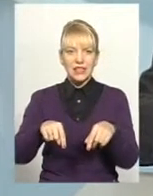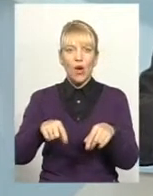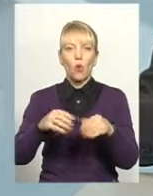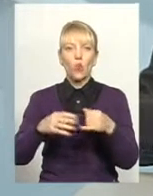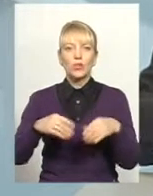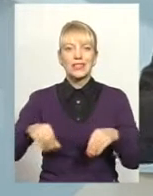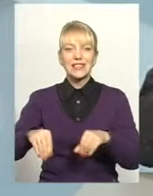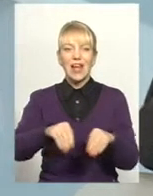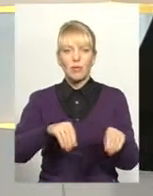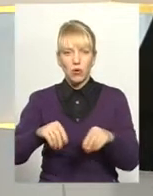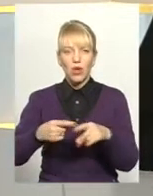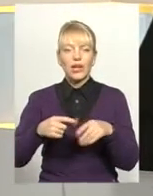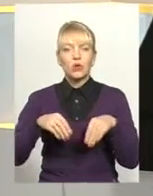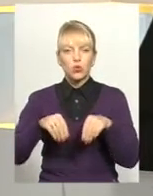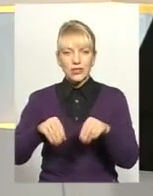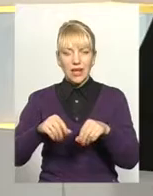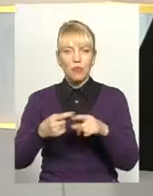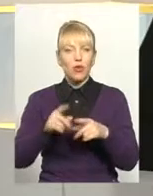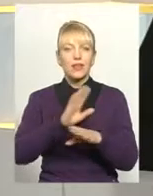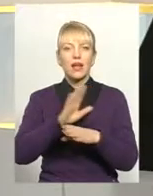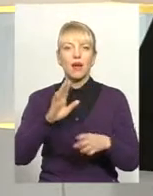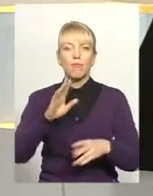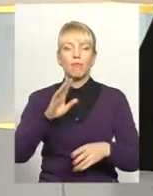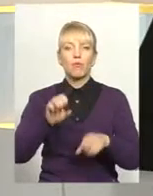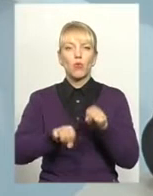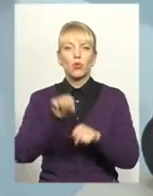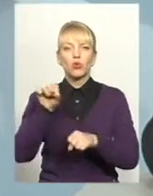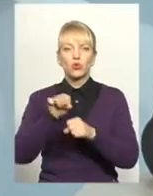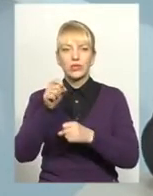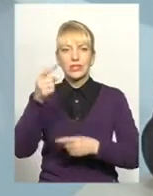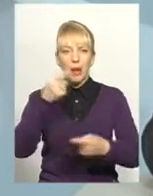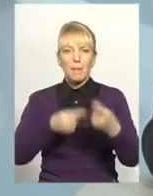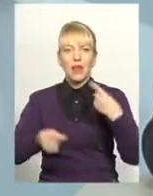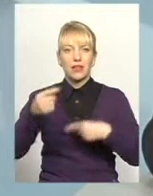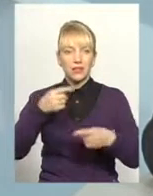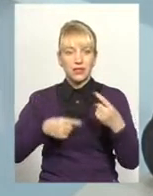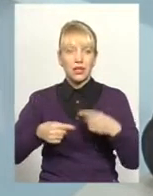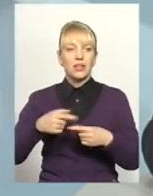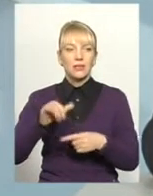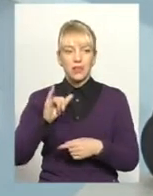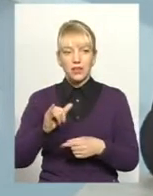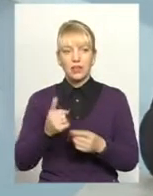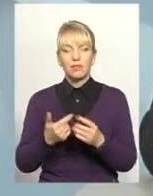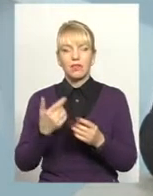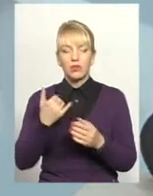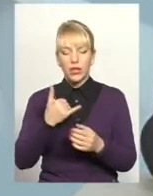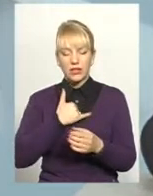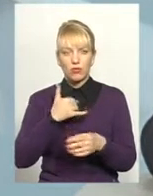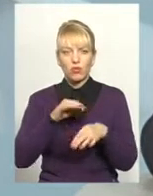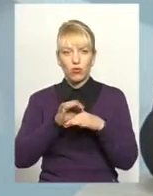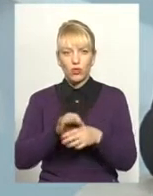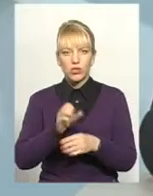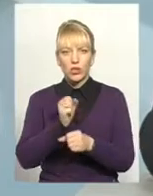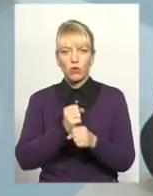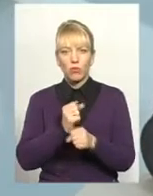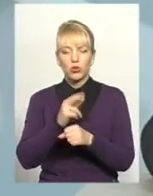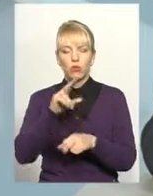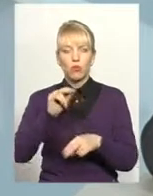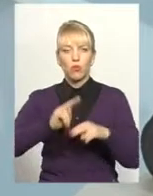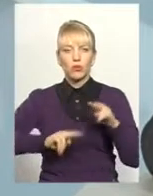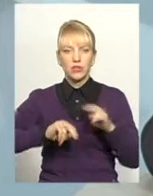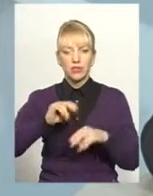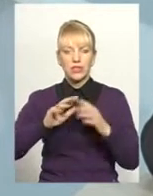не порушується баланс природи. Тому що от у нас є зараз ведуться проєктні роботи по будівництву тут в Пашківцях, недалеко